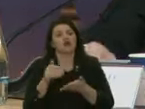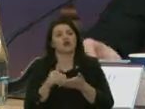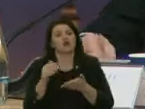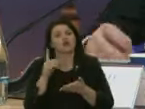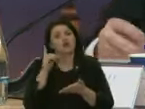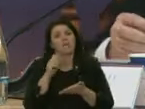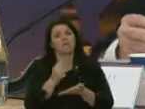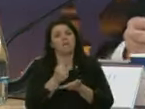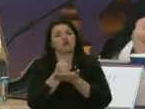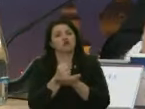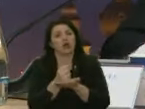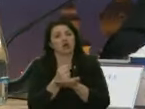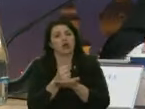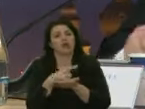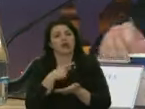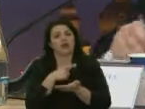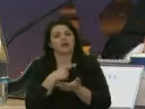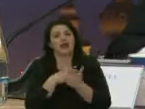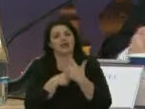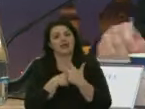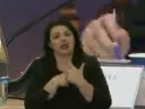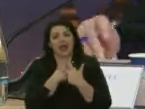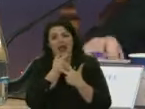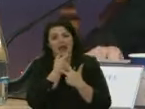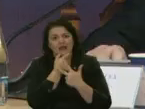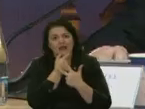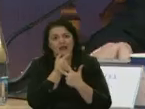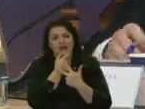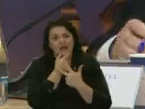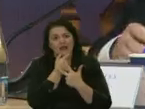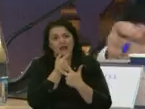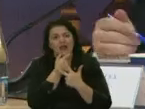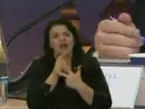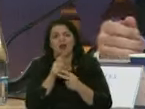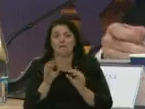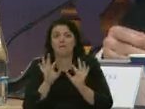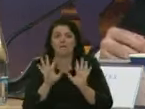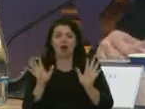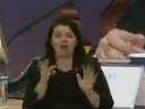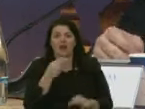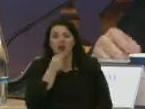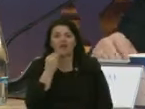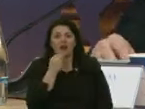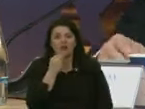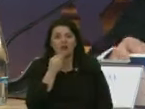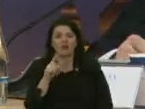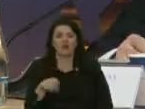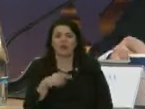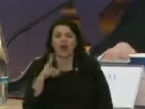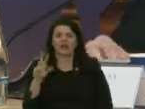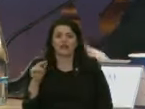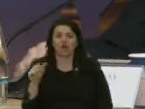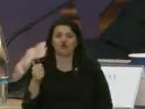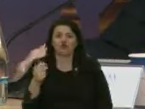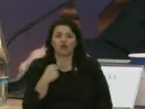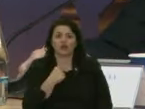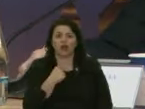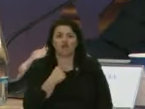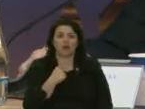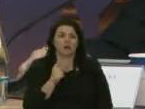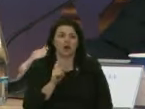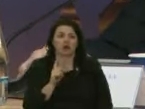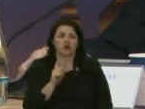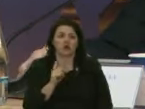că ți este pe 3 ani de zile previzibil. Asta e marele avantaj. Și poți să te duci până în 31 decembrie să cheltui banii. Nu să decontezi până